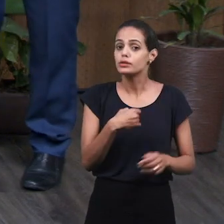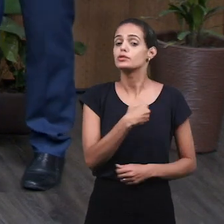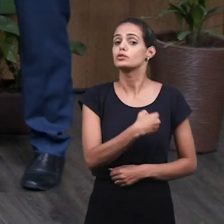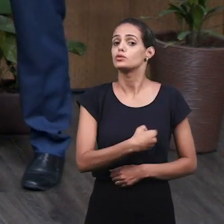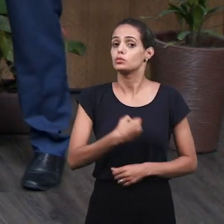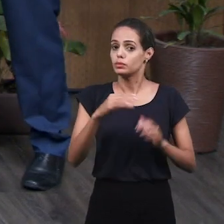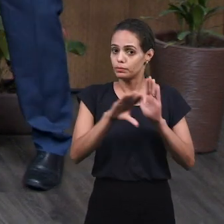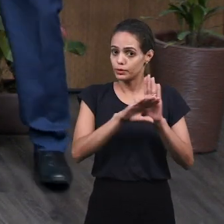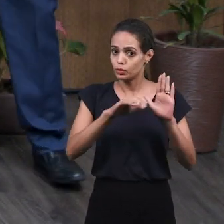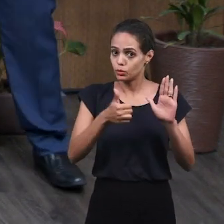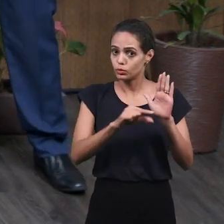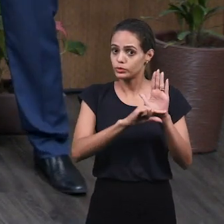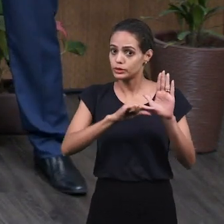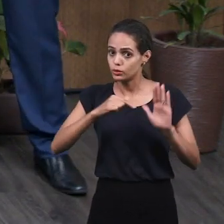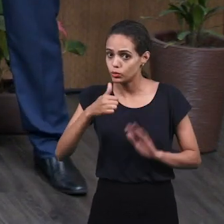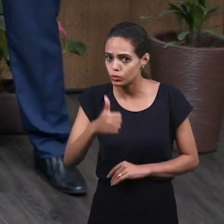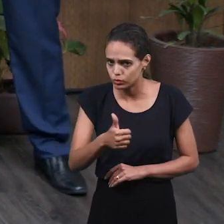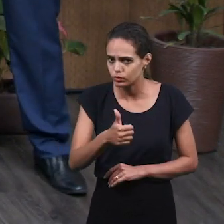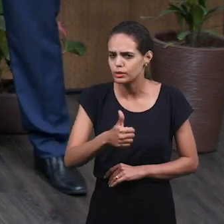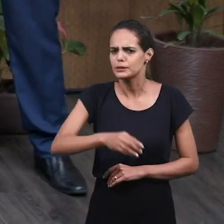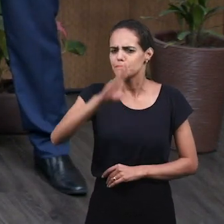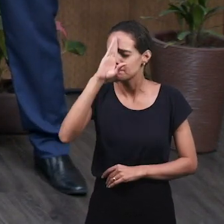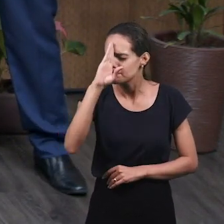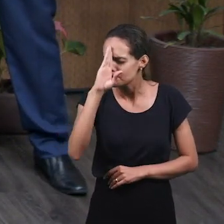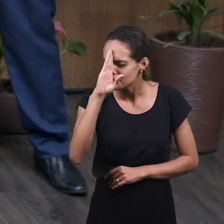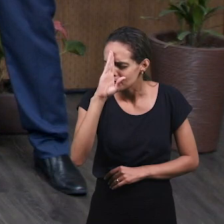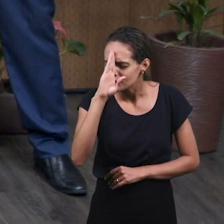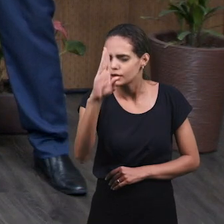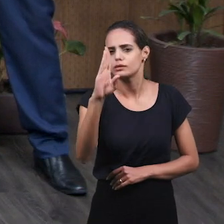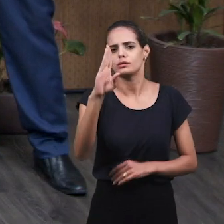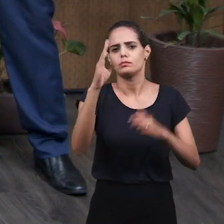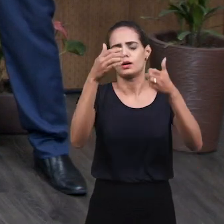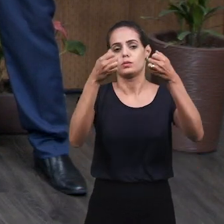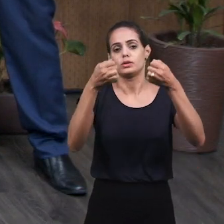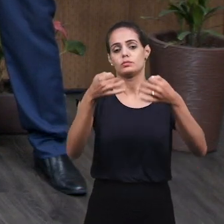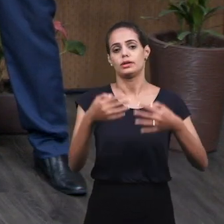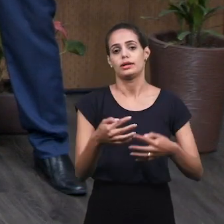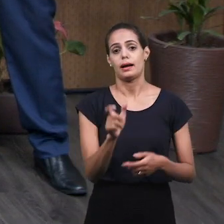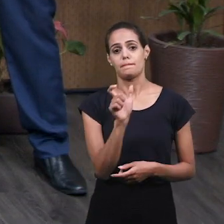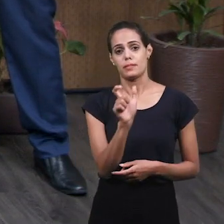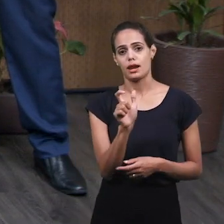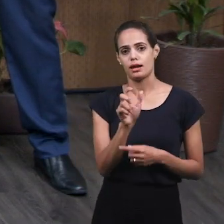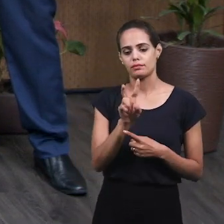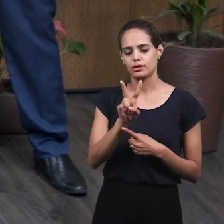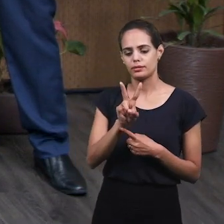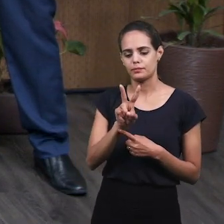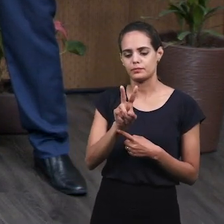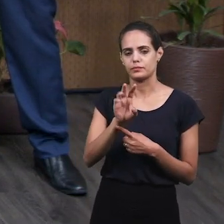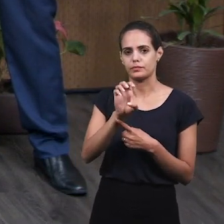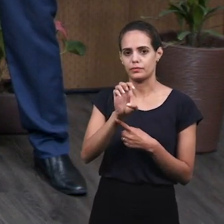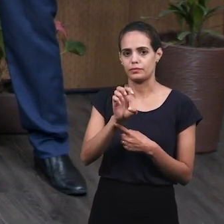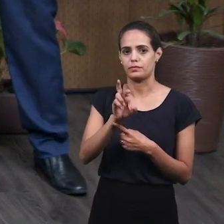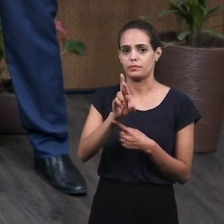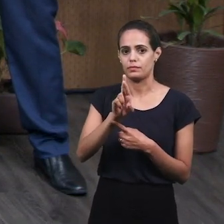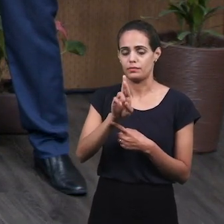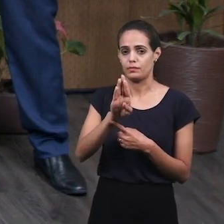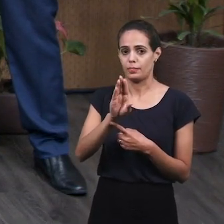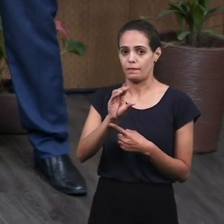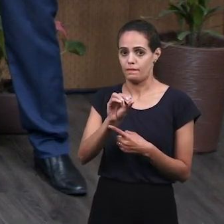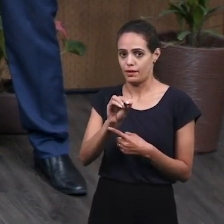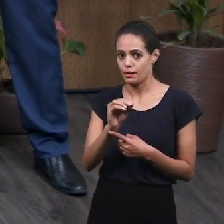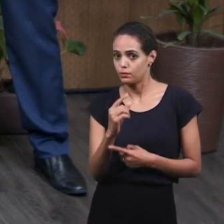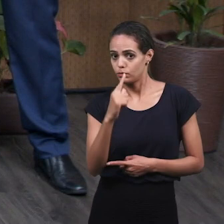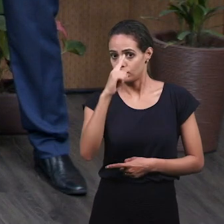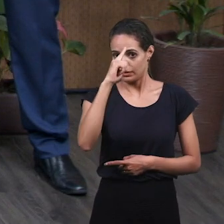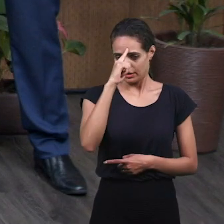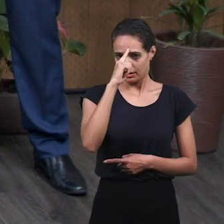en étant essentiel d'expliquer que ce mot Verbe, qui dans l'original est grec, c'est